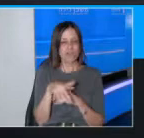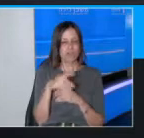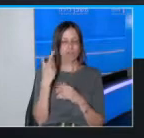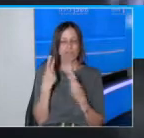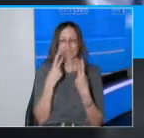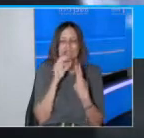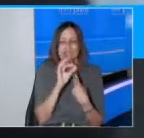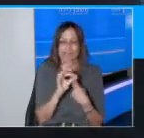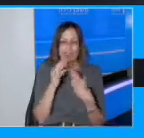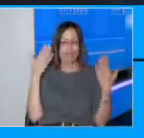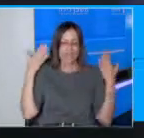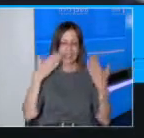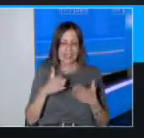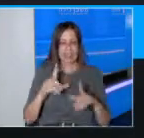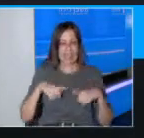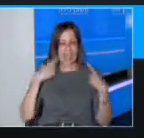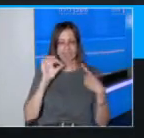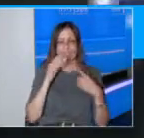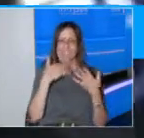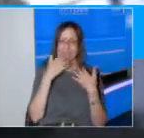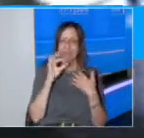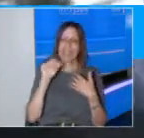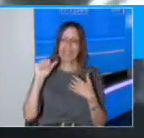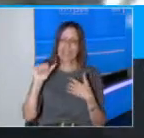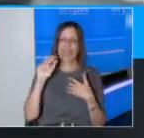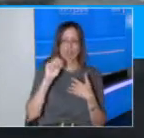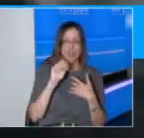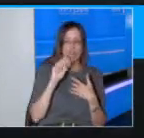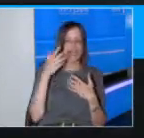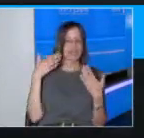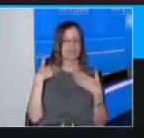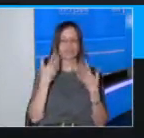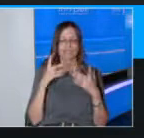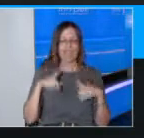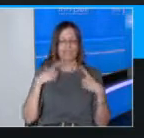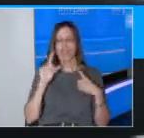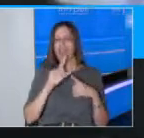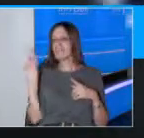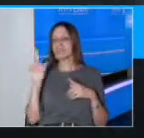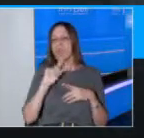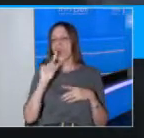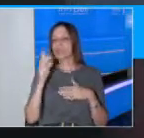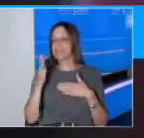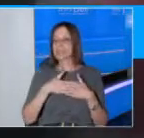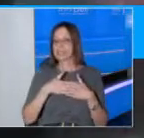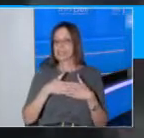בו, והוא הקדיש את חייו. זה סיפורה של עידה נודל. היא הקדישה את חייה, היא מעולם לא נישאה.